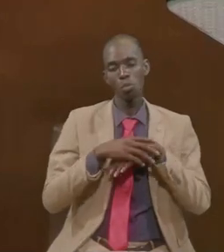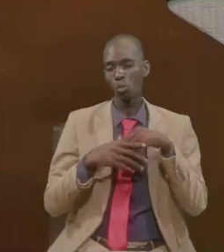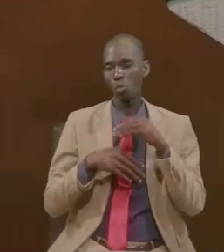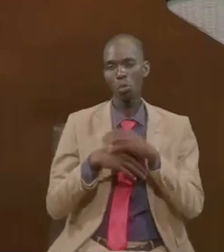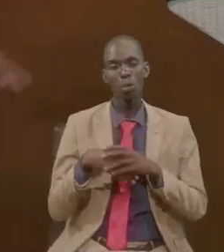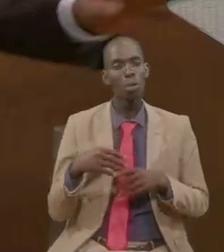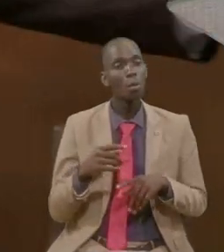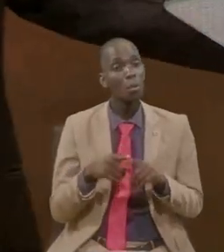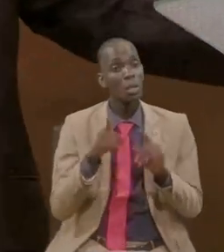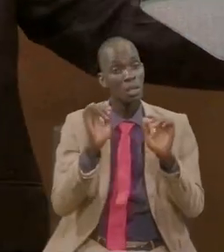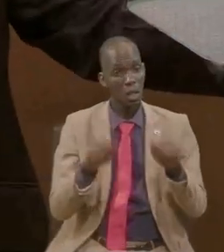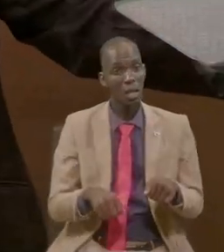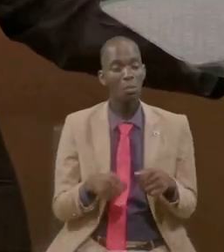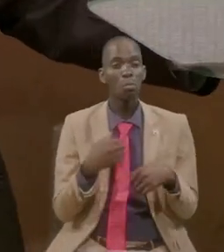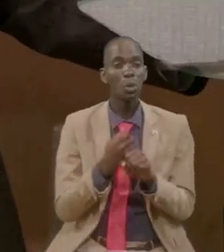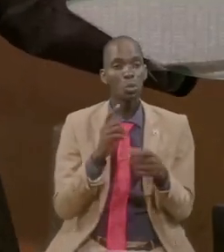je me rendrai